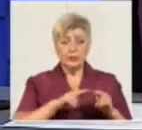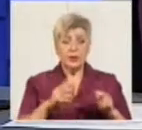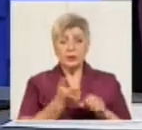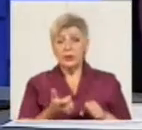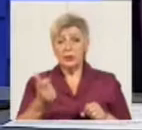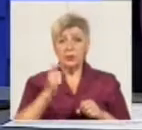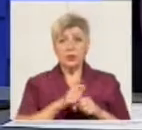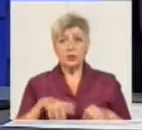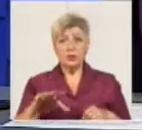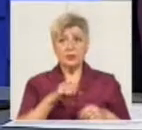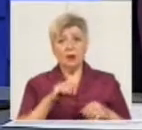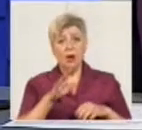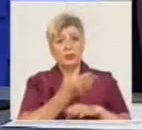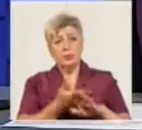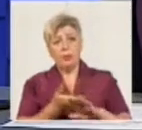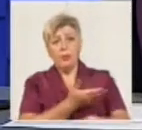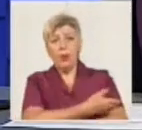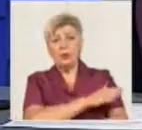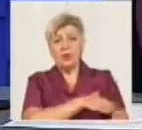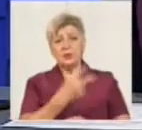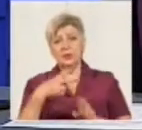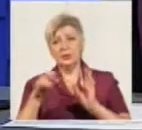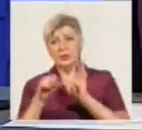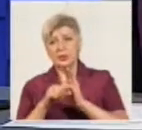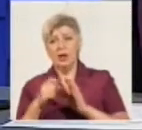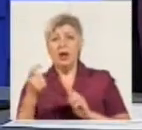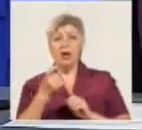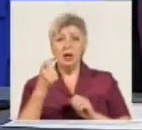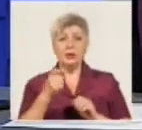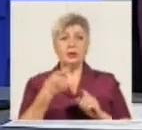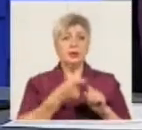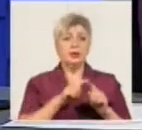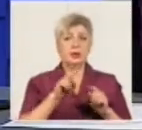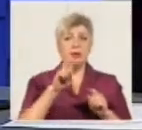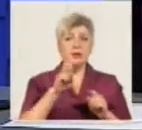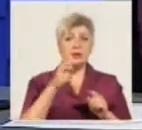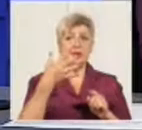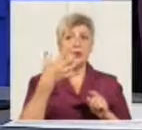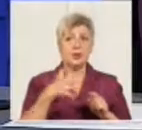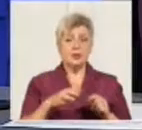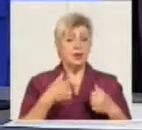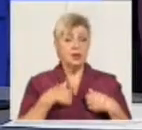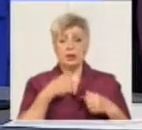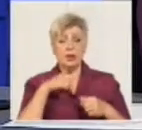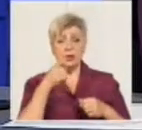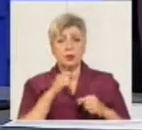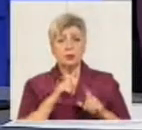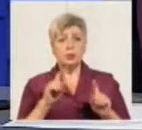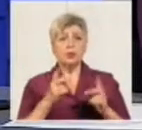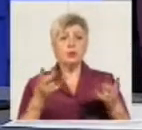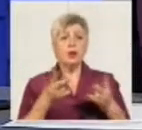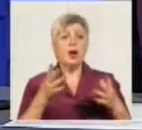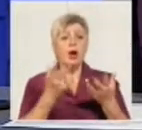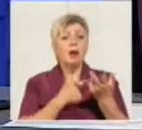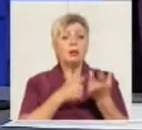області це 26 загиблих, в Харківській області це 250 загиблих. Я не кажу, що треба рахуватись, у кого більше, у кого